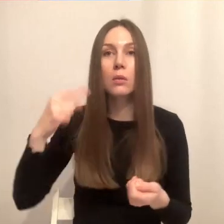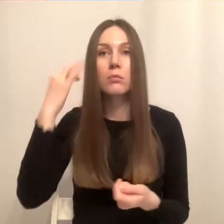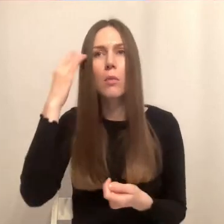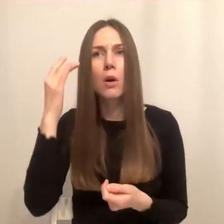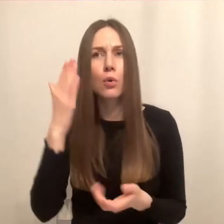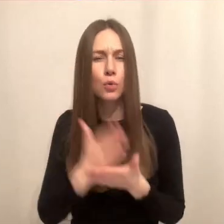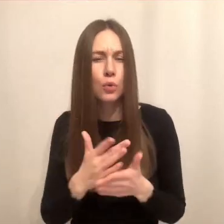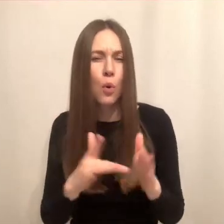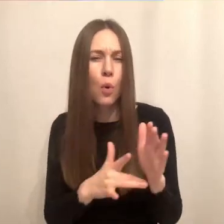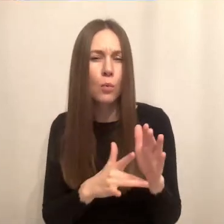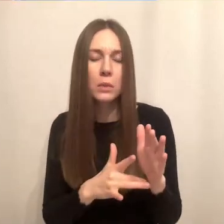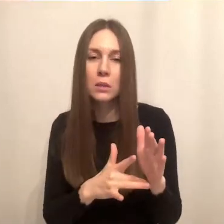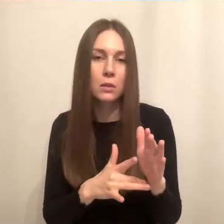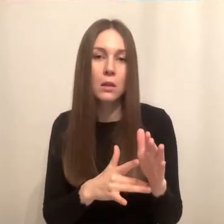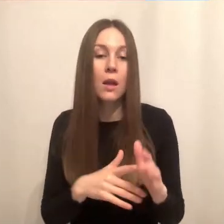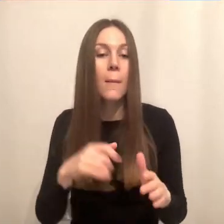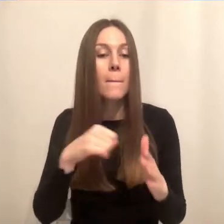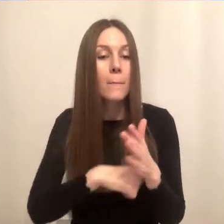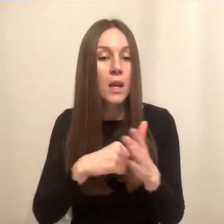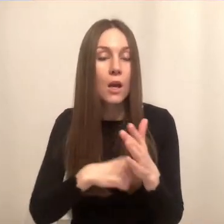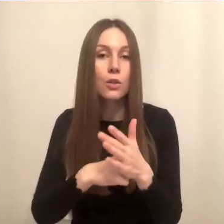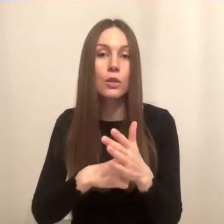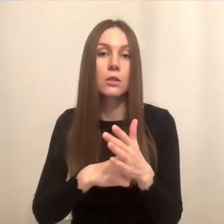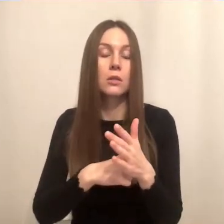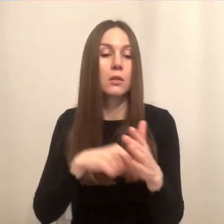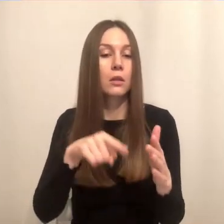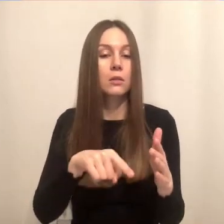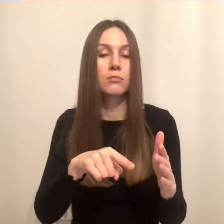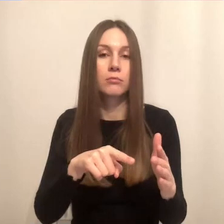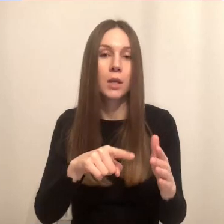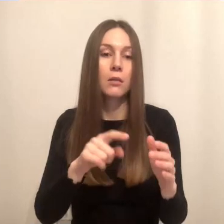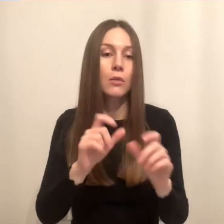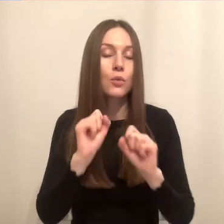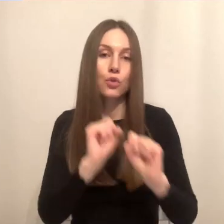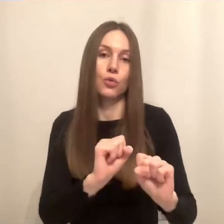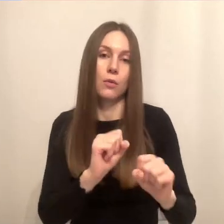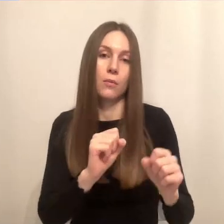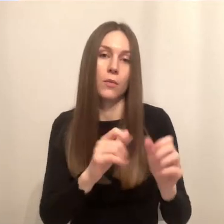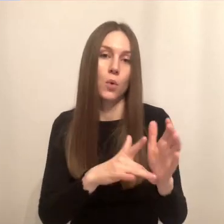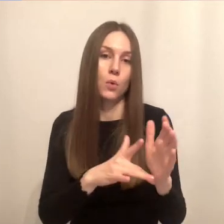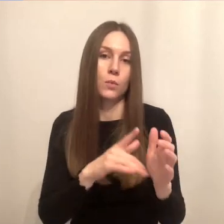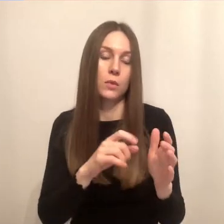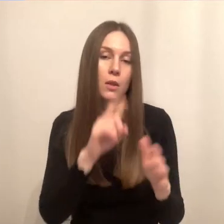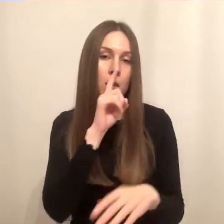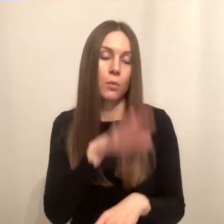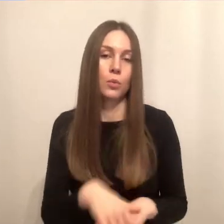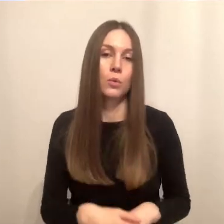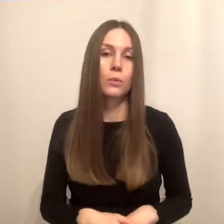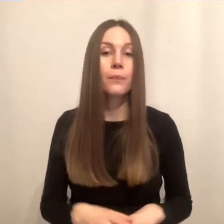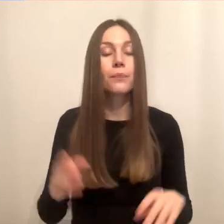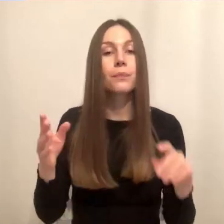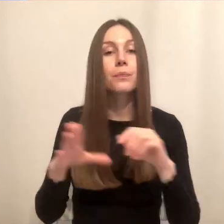ir pašalinti visas priežastis tai korupcijai būti tiesiog. Ir paskutinis dalykas, tai